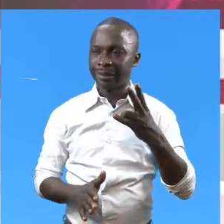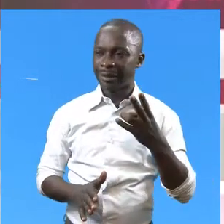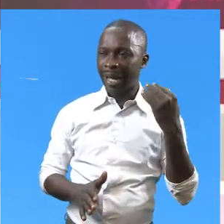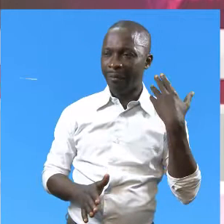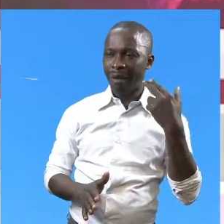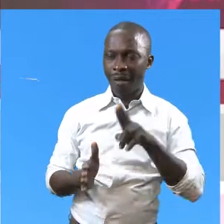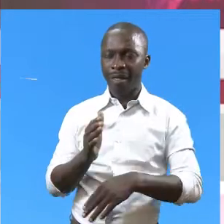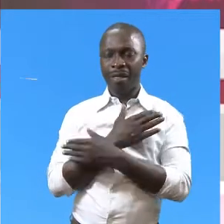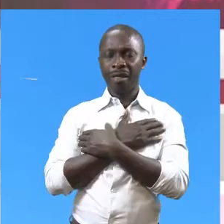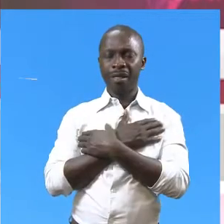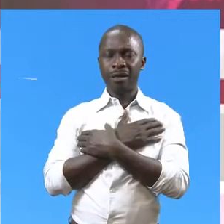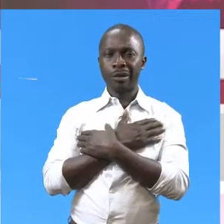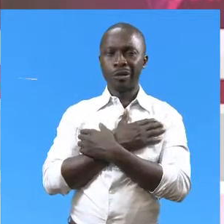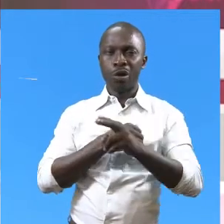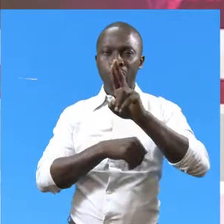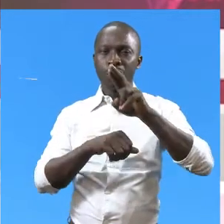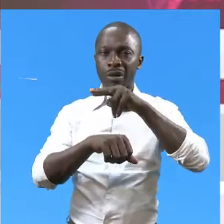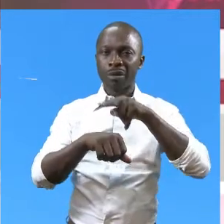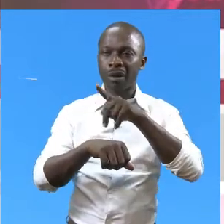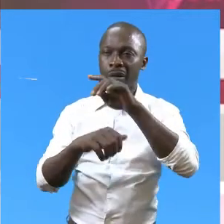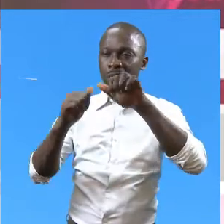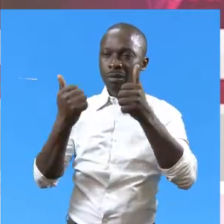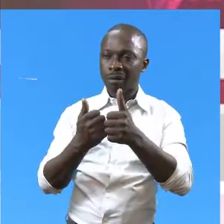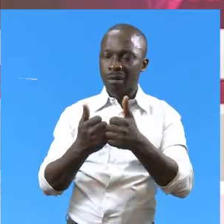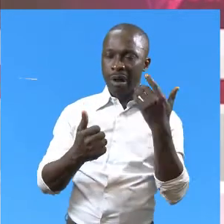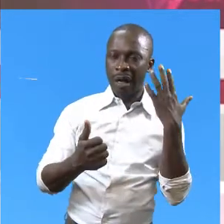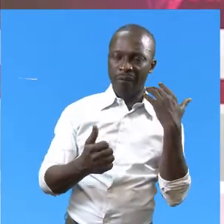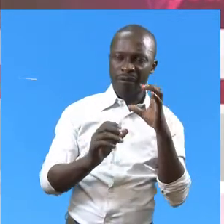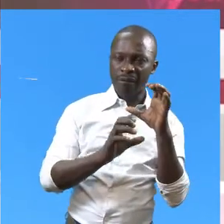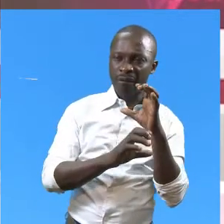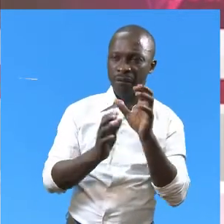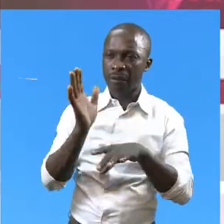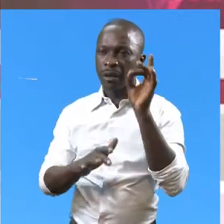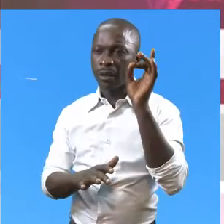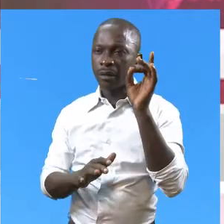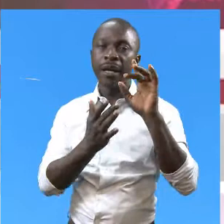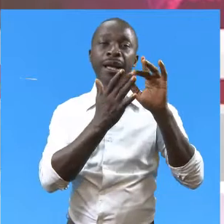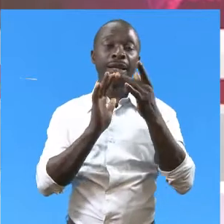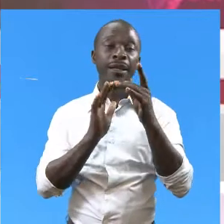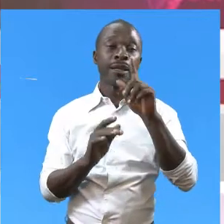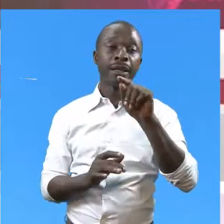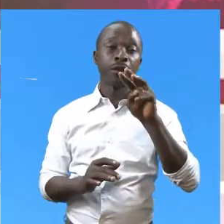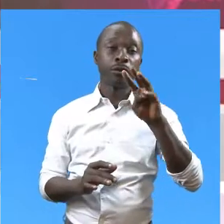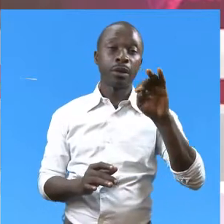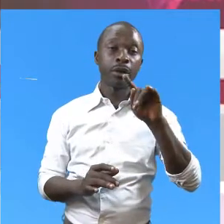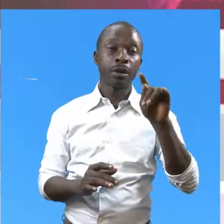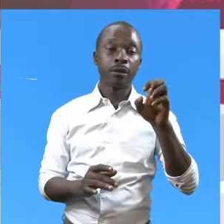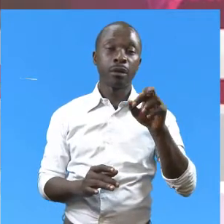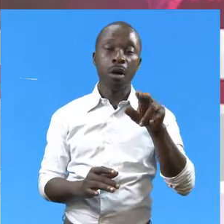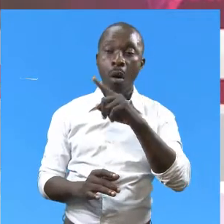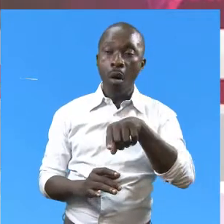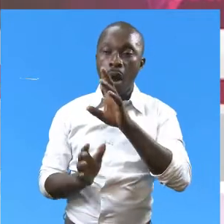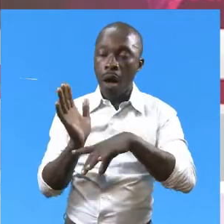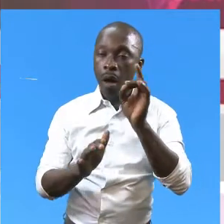faite par l'autorité d'Union nationale samedi dernier. Le ministre de l'Intérieur, sur son compte Twitter, a fustigé ces actes